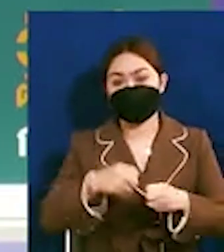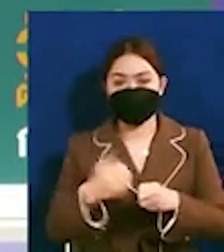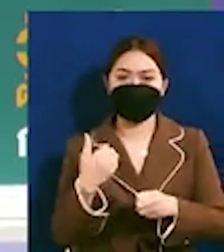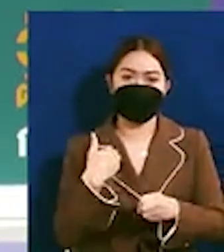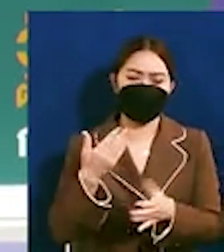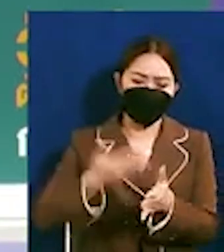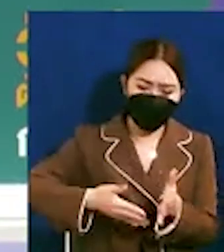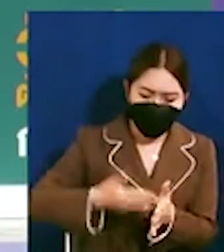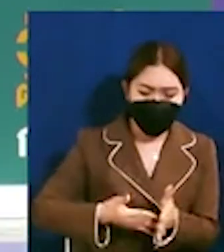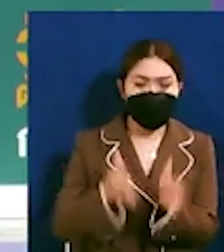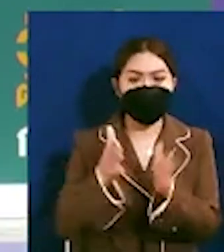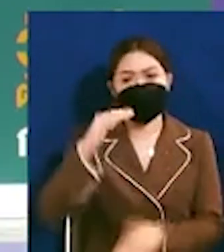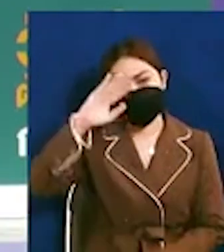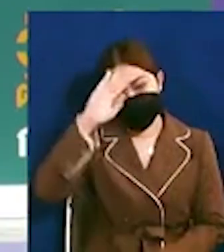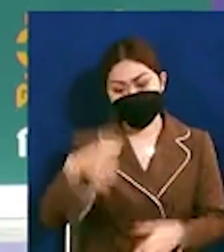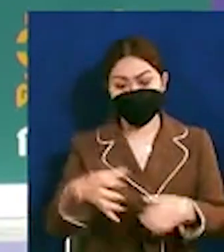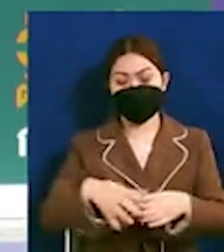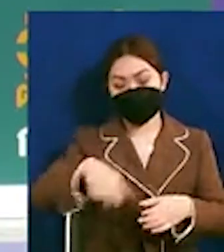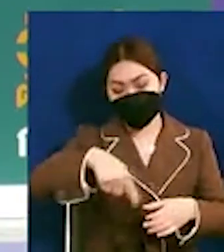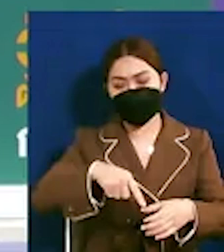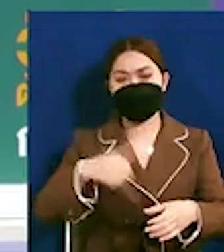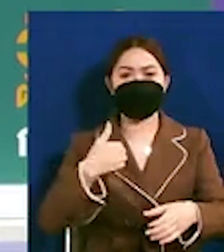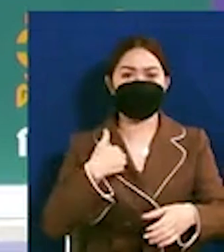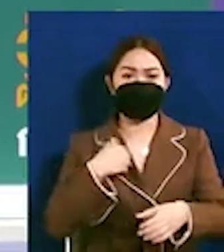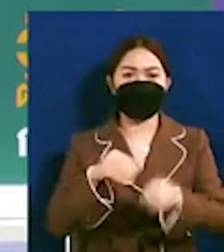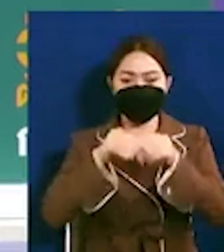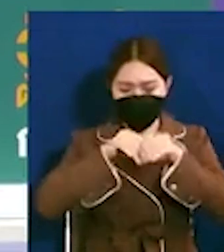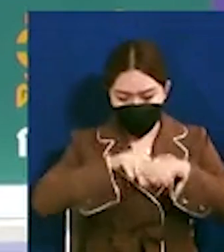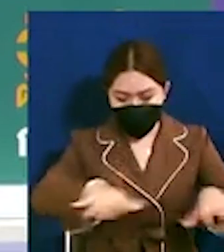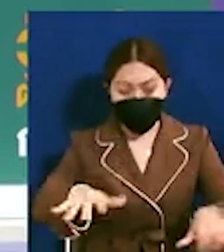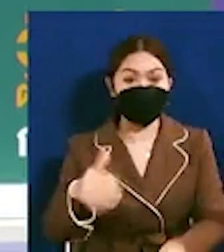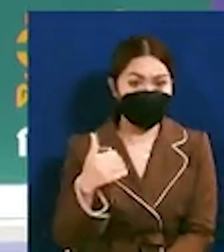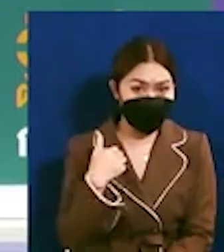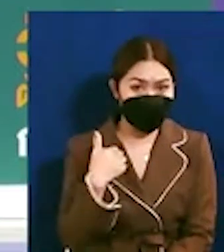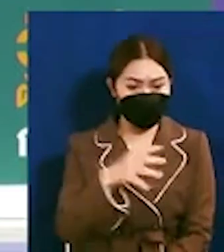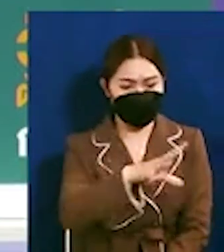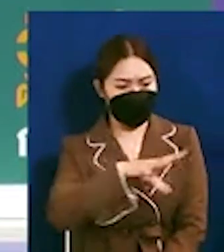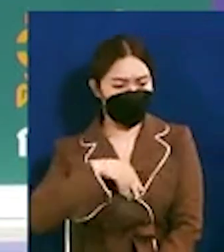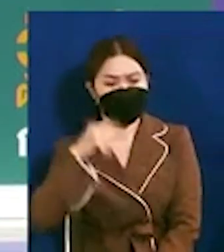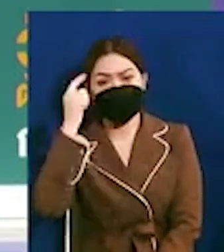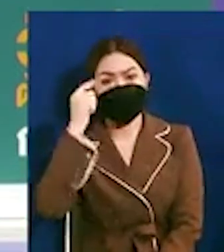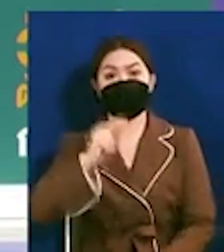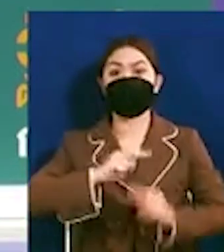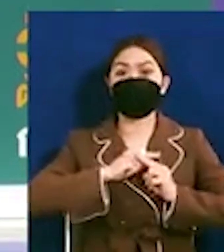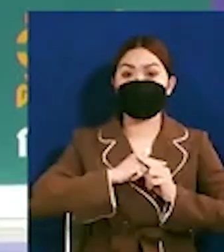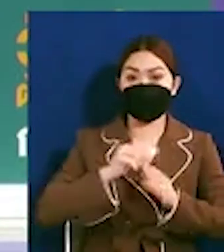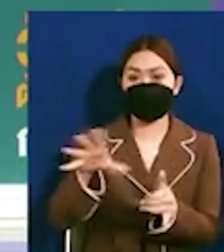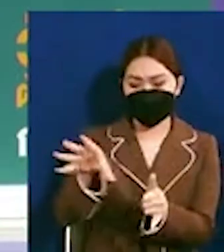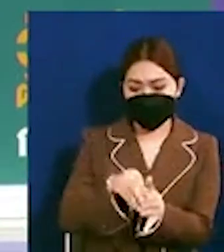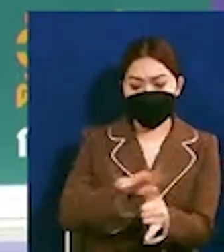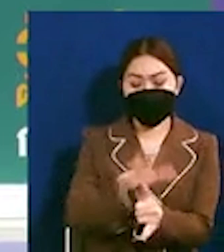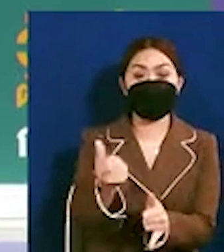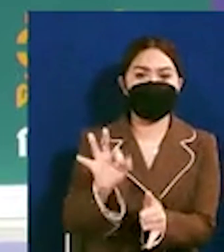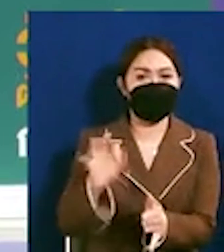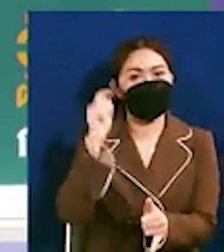ว่าทำให้คนจำนวนหนึ่งเนี่ยยังไปแพร่เชื้อได้โดยที่ไม่ทราบว่าตัวเองเนี่ยมีอาการ